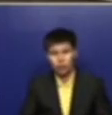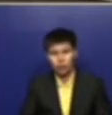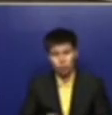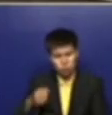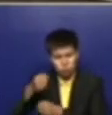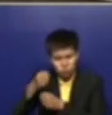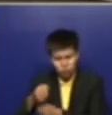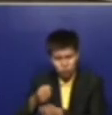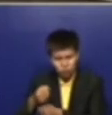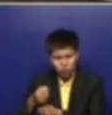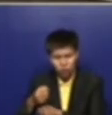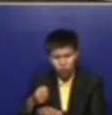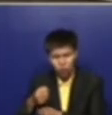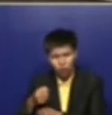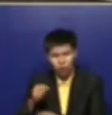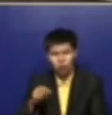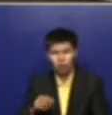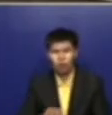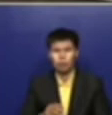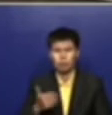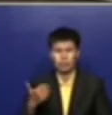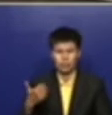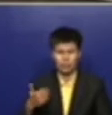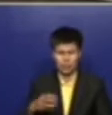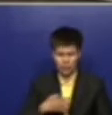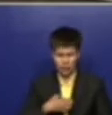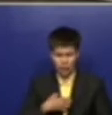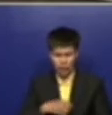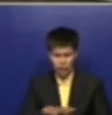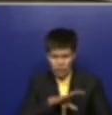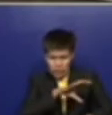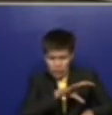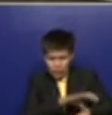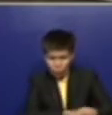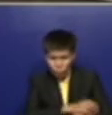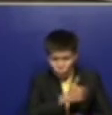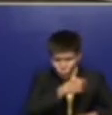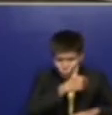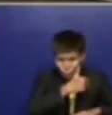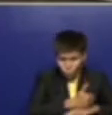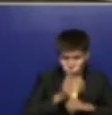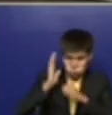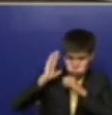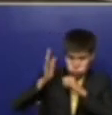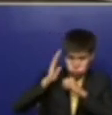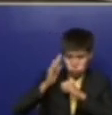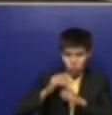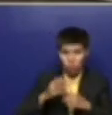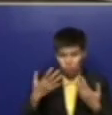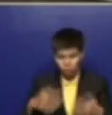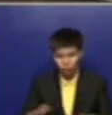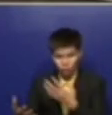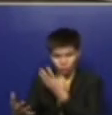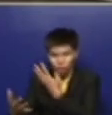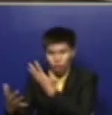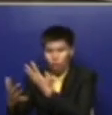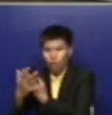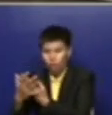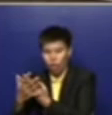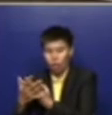จะปฏิบัติมุ่งเป้าที่จะไปจับกลุ่มแกนนำสลายการชุมนุมจับกลุ่มคุมขังท่านนั้น